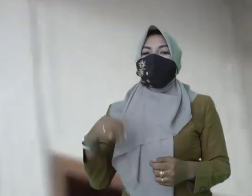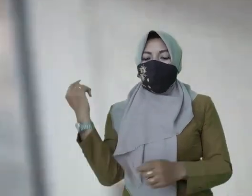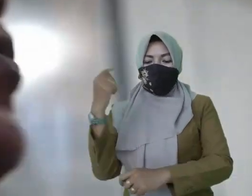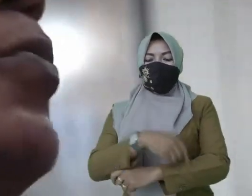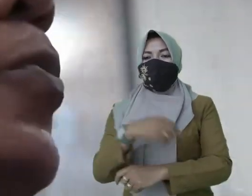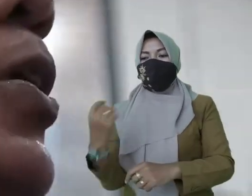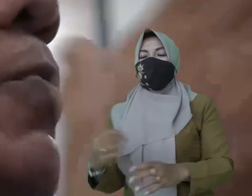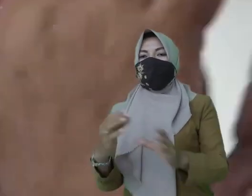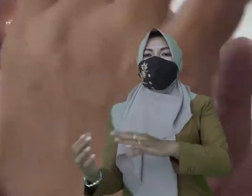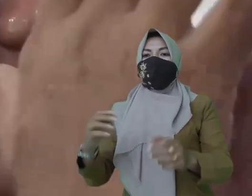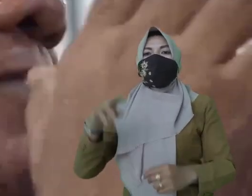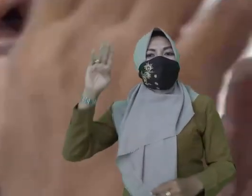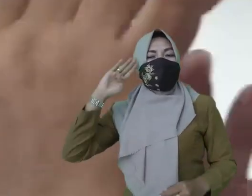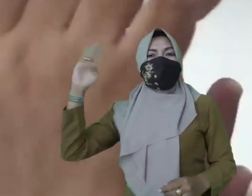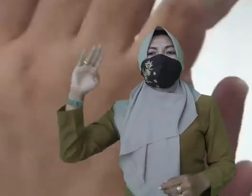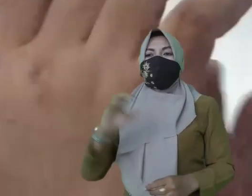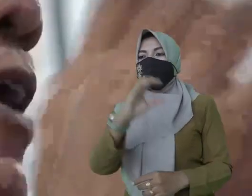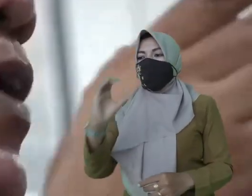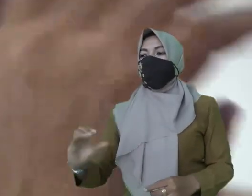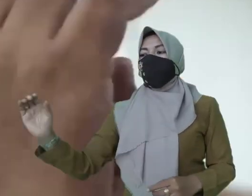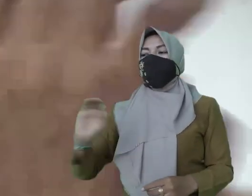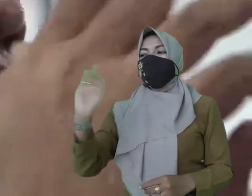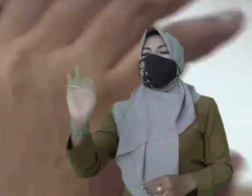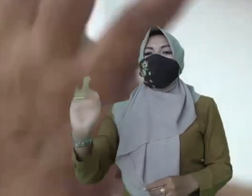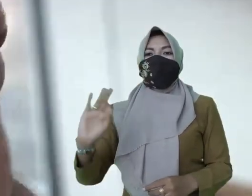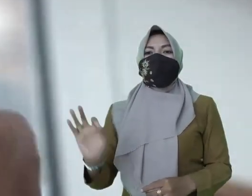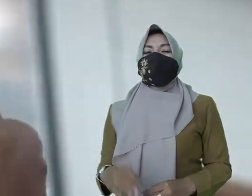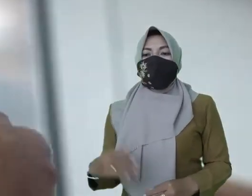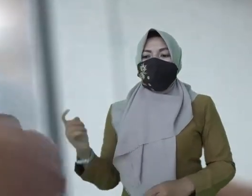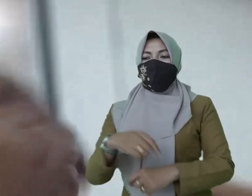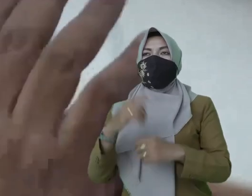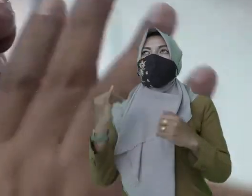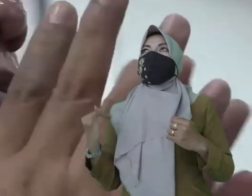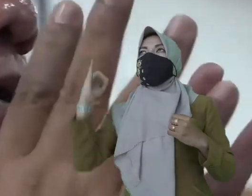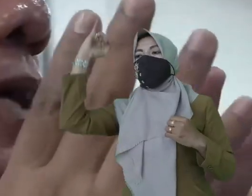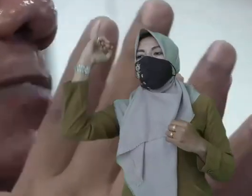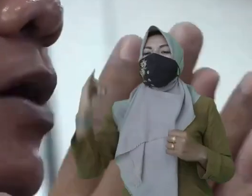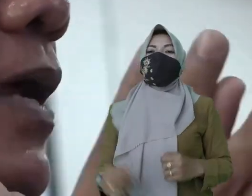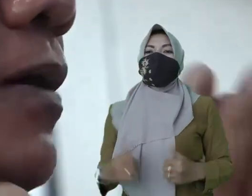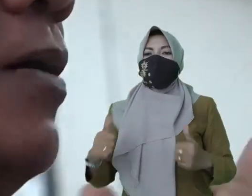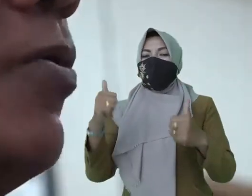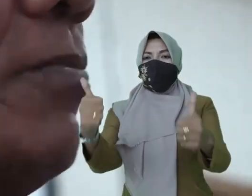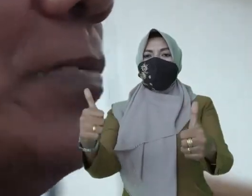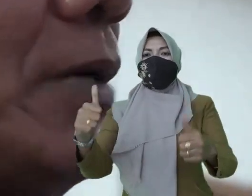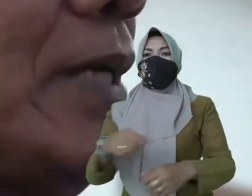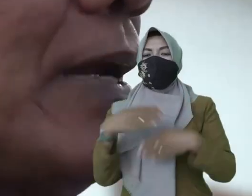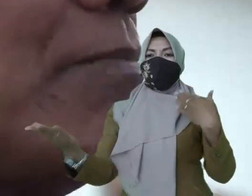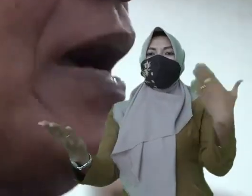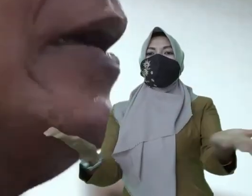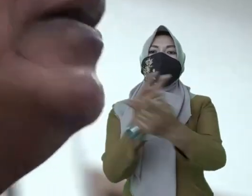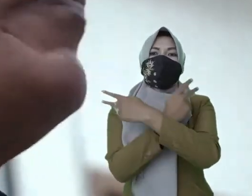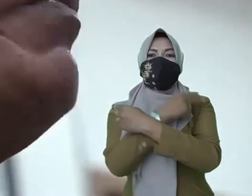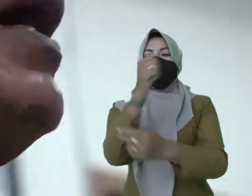mengajar, dan guru-guru ini menjadi pahlawan cegah COVID-19. Mudah-mudahan insya Allah semua program ini bisa